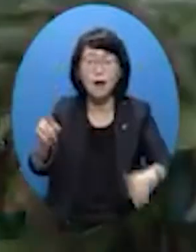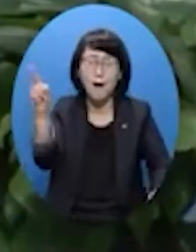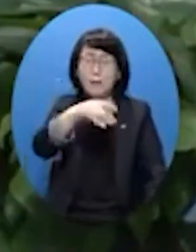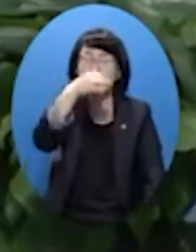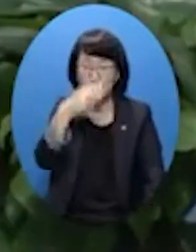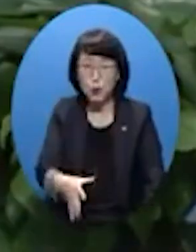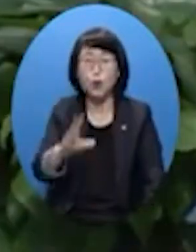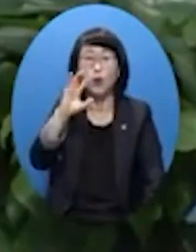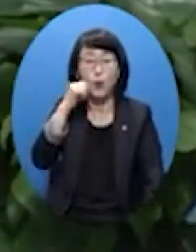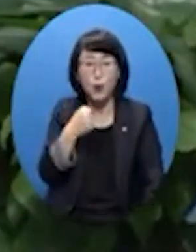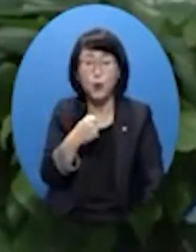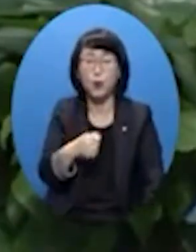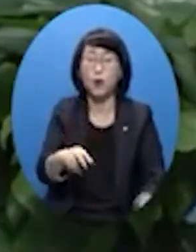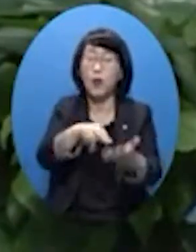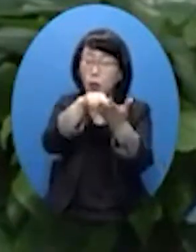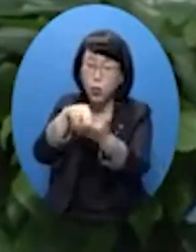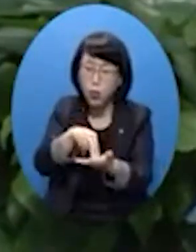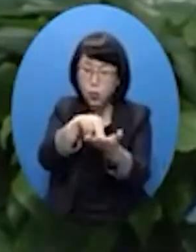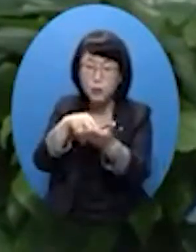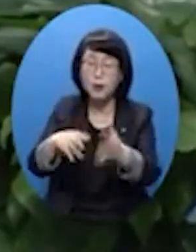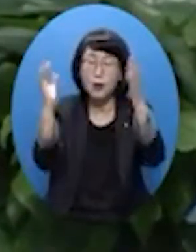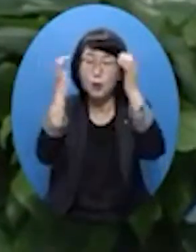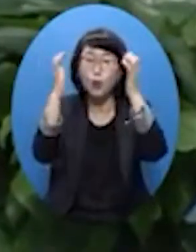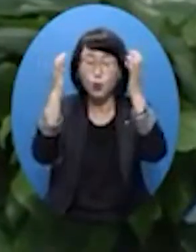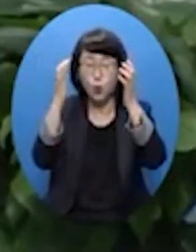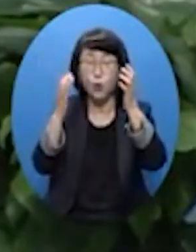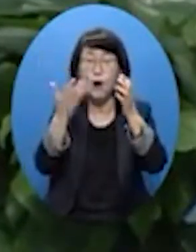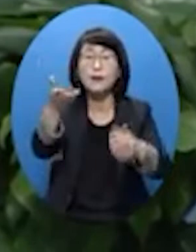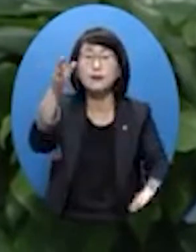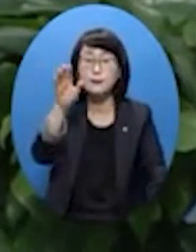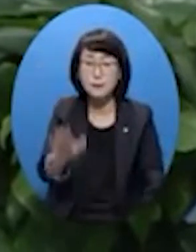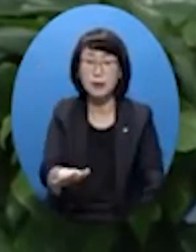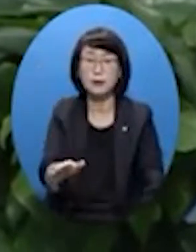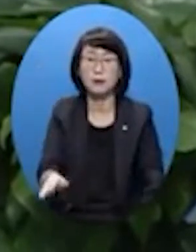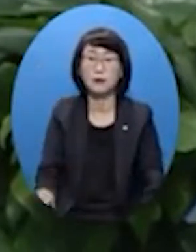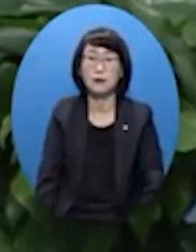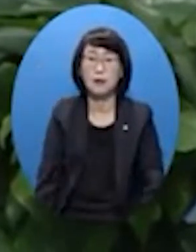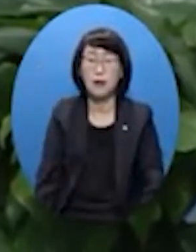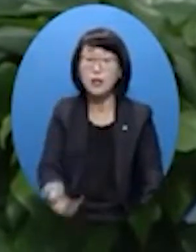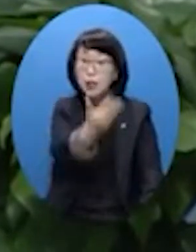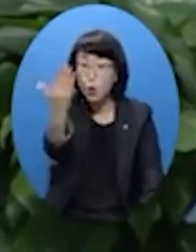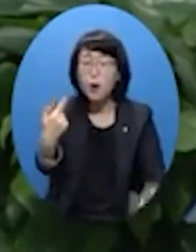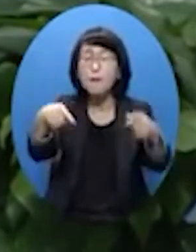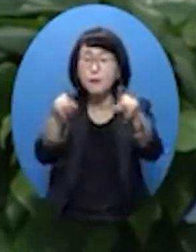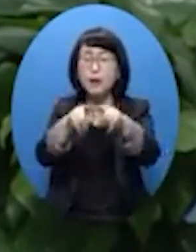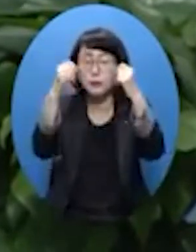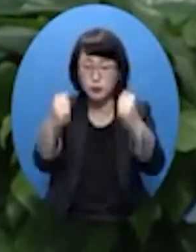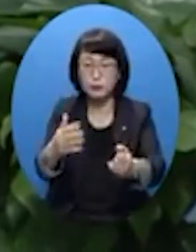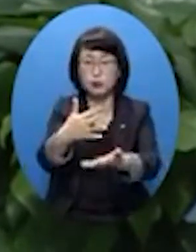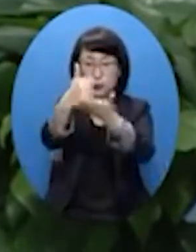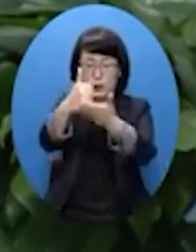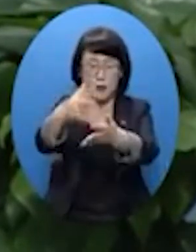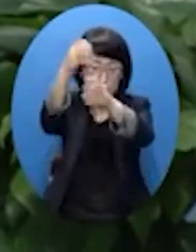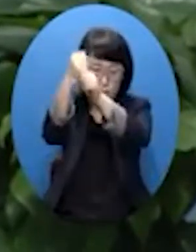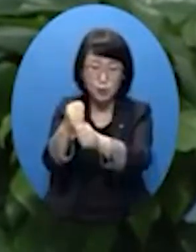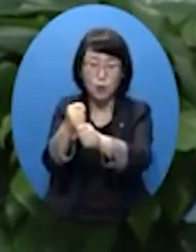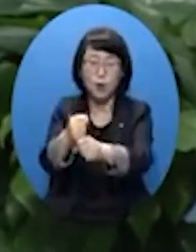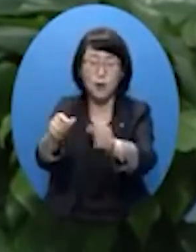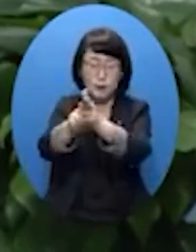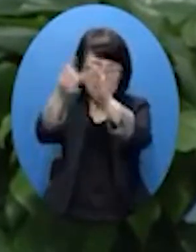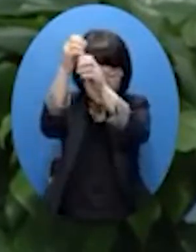힘들고 어렵고 외롭고 고통스러운 시간을 본다고 할지라도 여러분과 함께 하시는 취임을 붙잡고